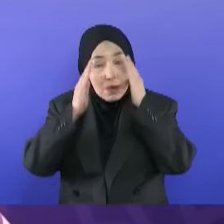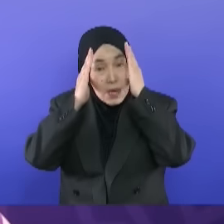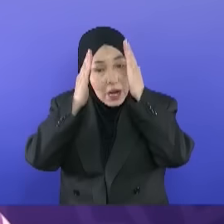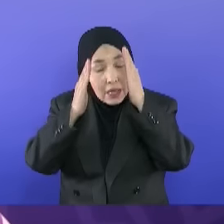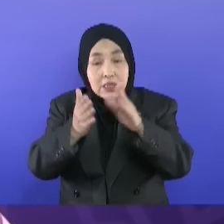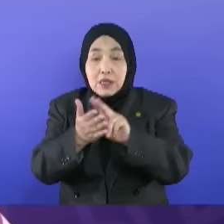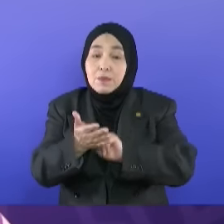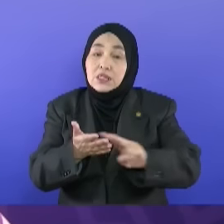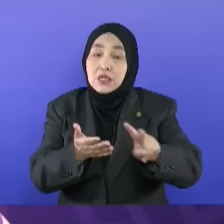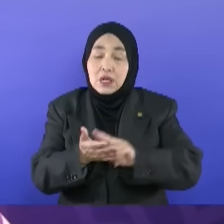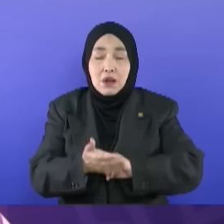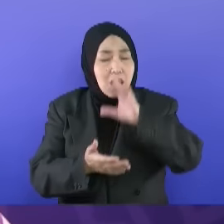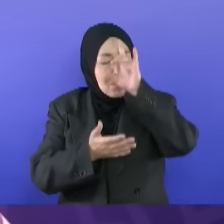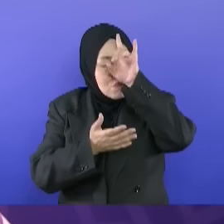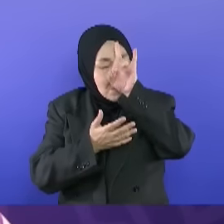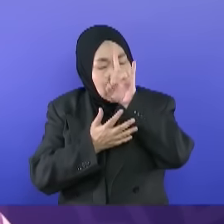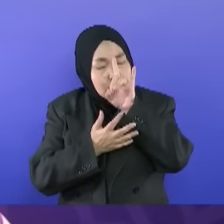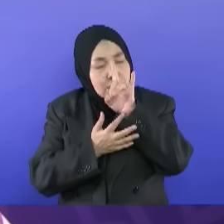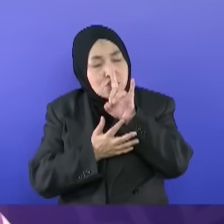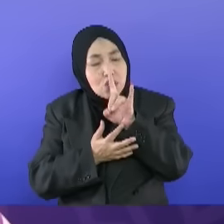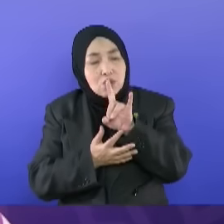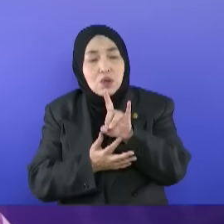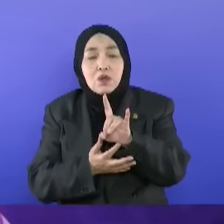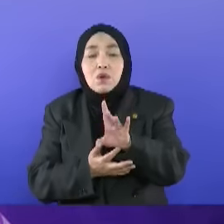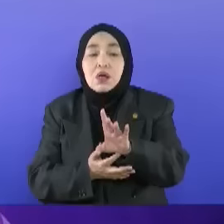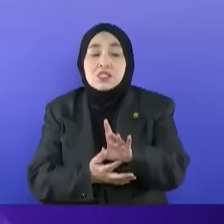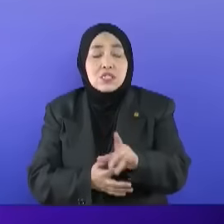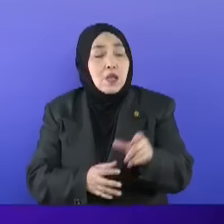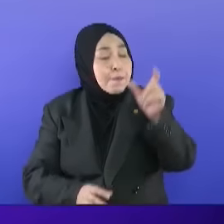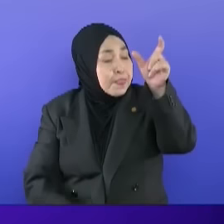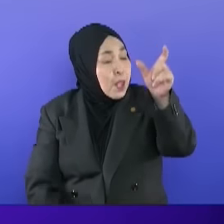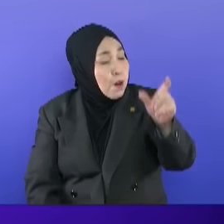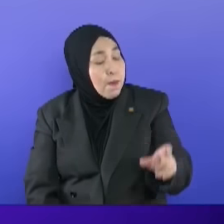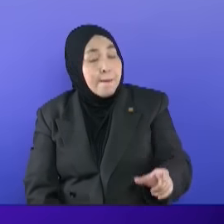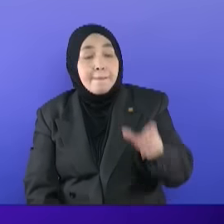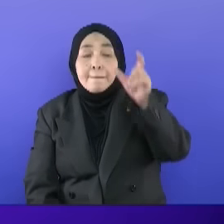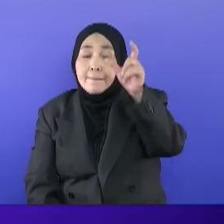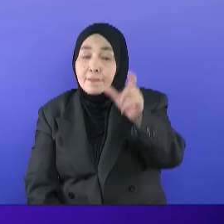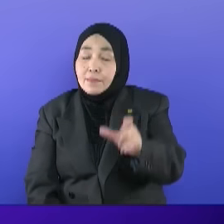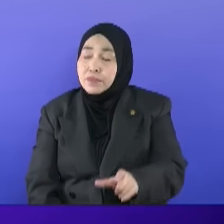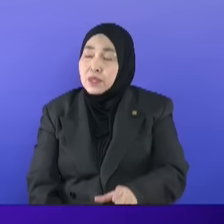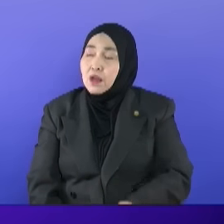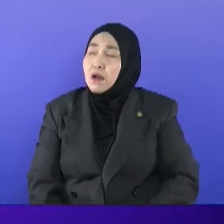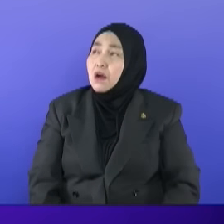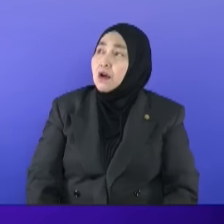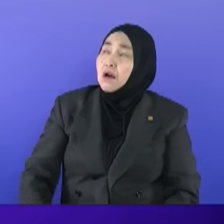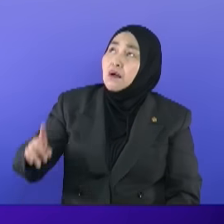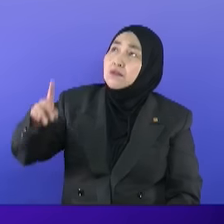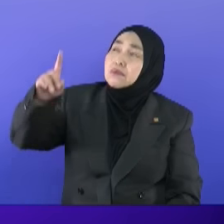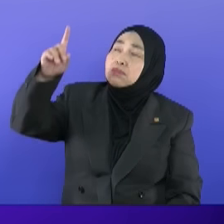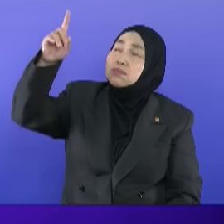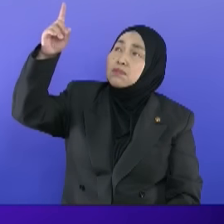bacaan tersebut. Auzubillah minasyaitan. alladina aatainahumul